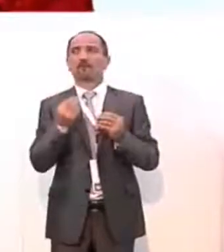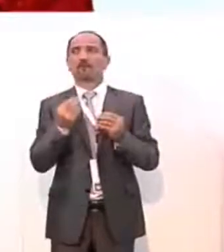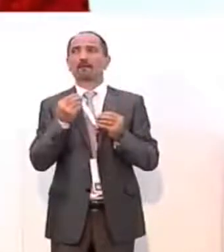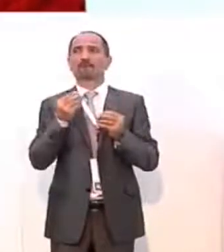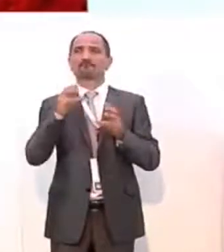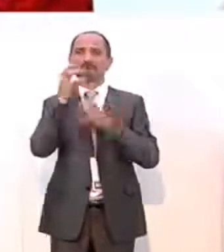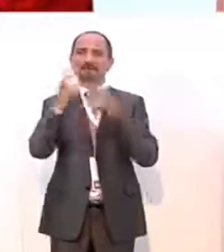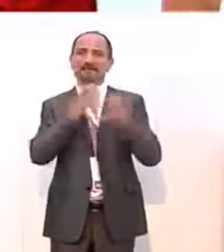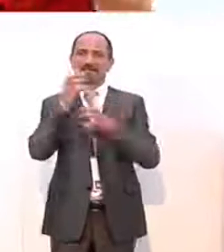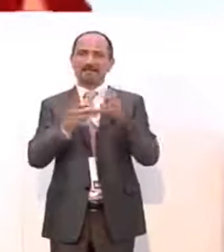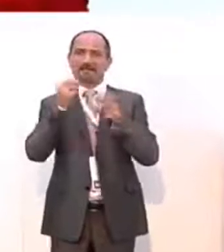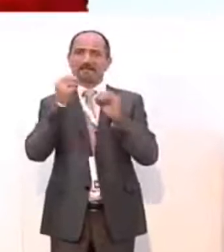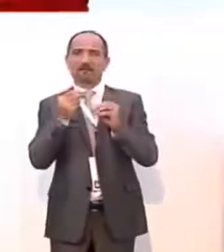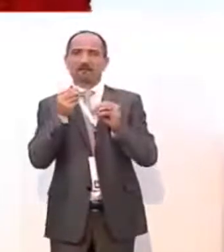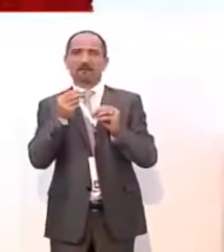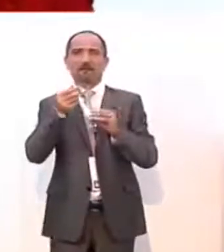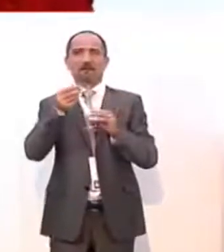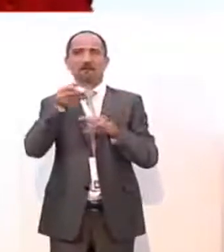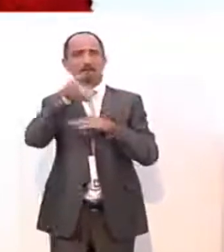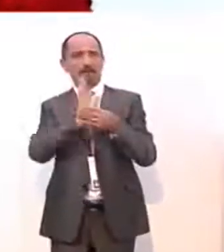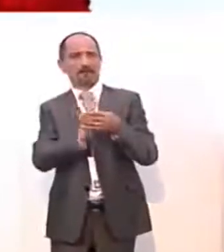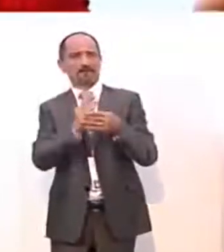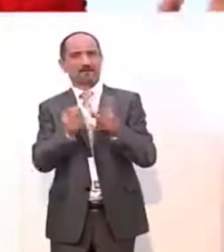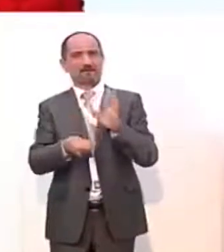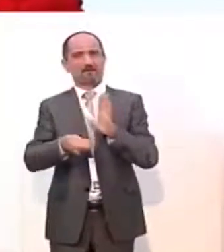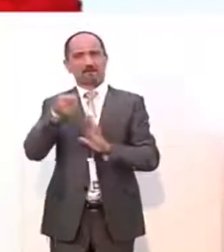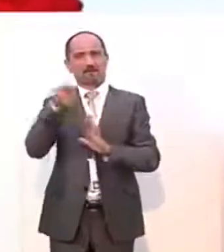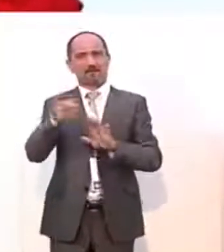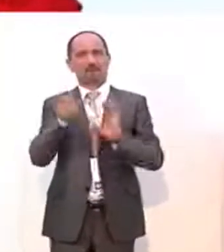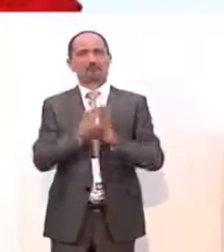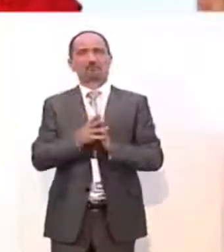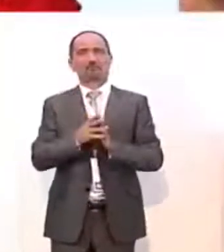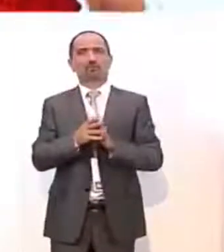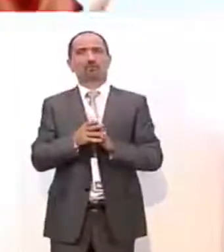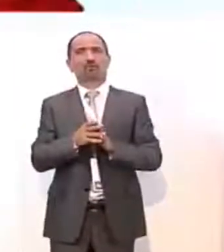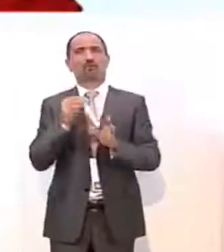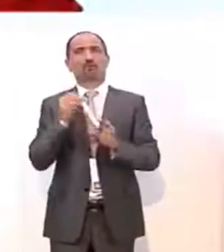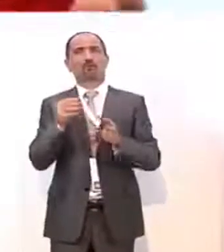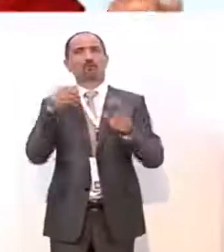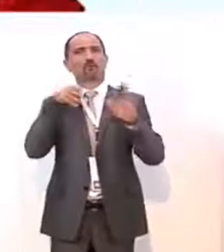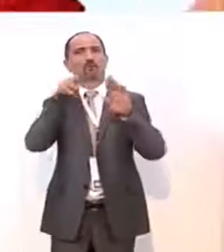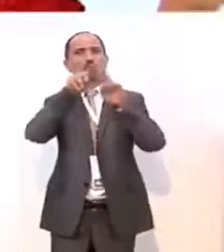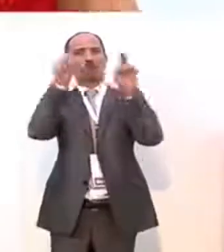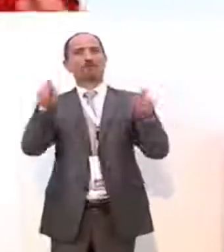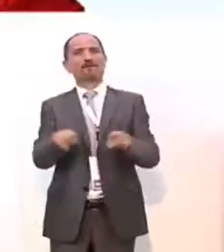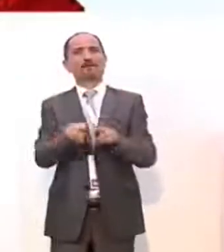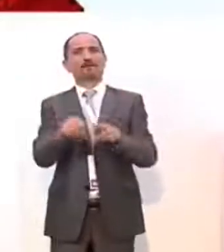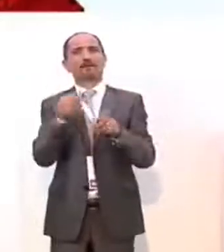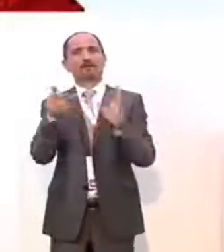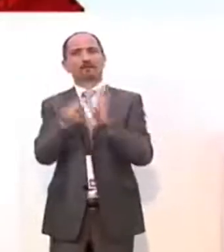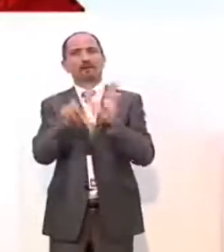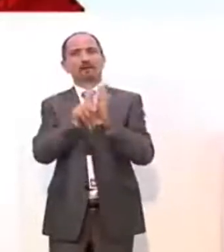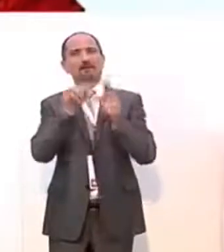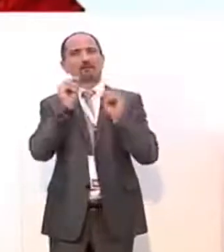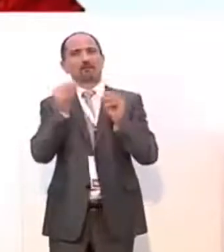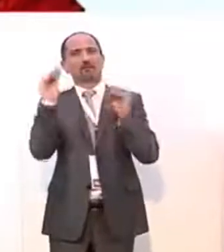della crisi. Part-time involontario che è cresciuto e anche sotto inquadramento, soprattutto tra le